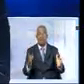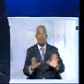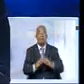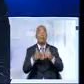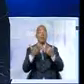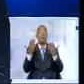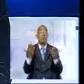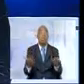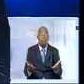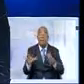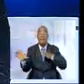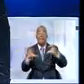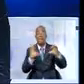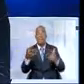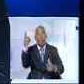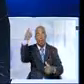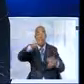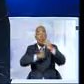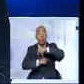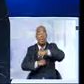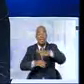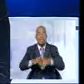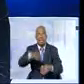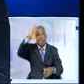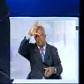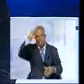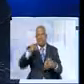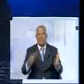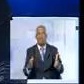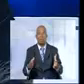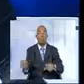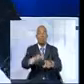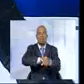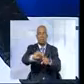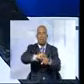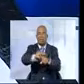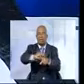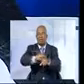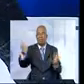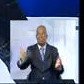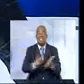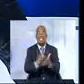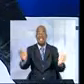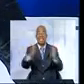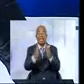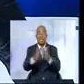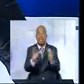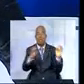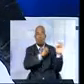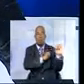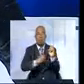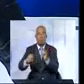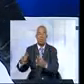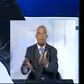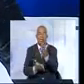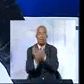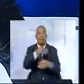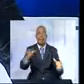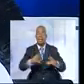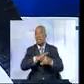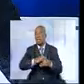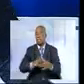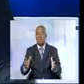l'homme au plan national et international au centre d'un atelier. Atelier organisé par la Commission nationale des droits de l'homme de Côte d'Ivoire.